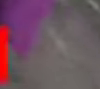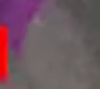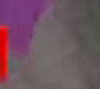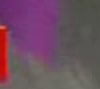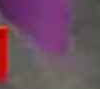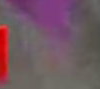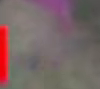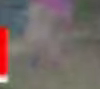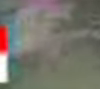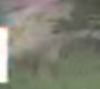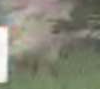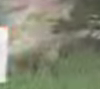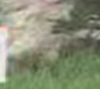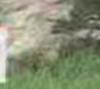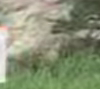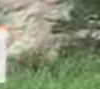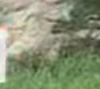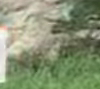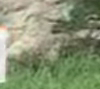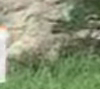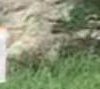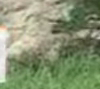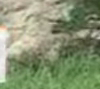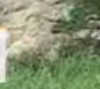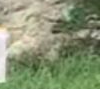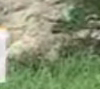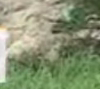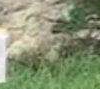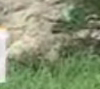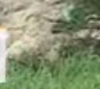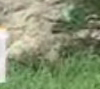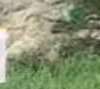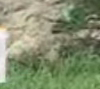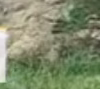Myanmar tidak wajar diskriminasi bantuan kemanusiaan Malaysia.